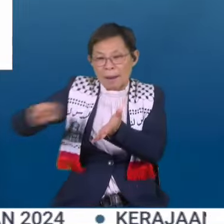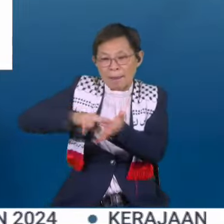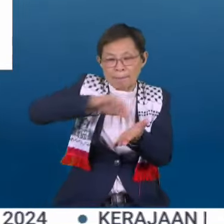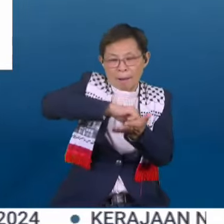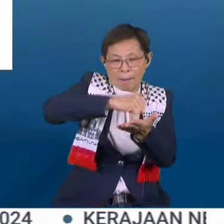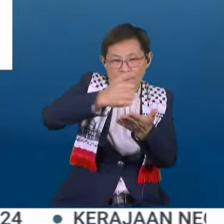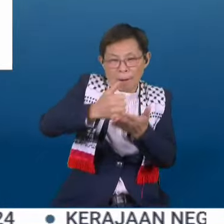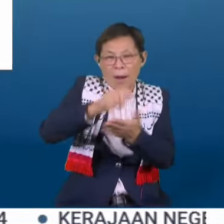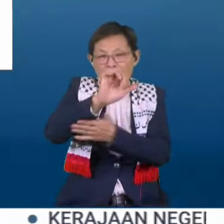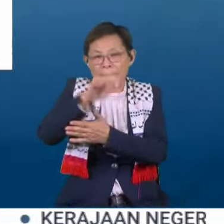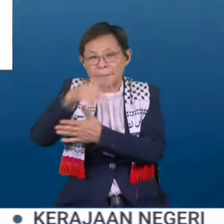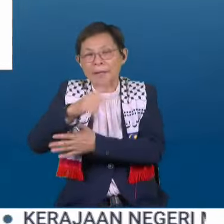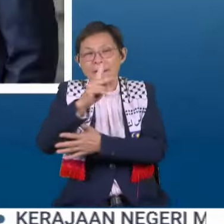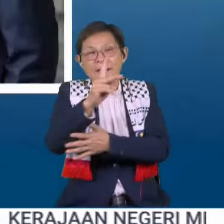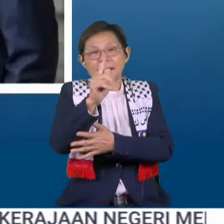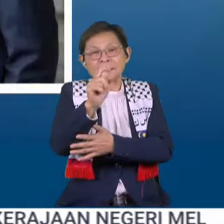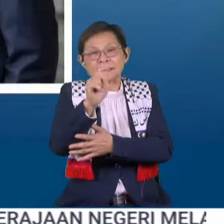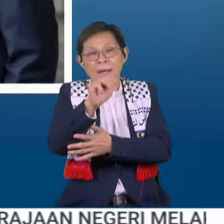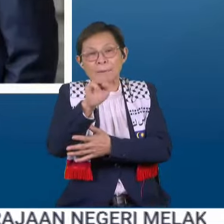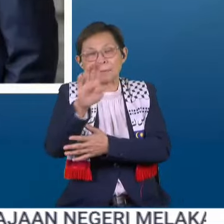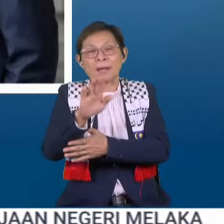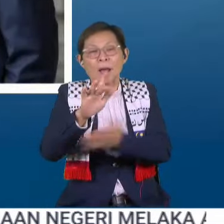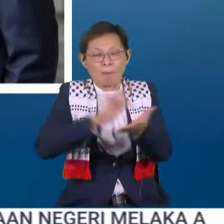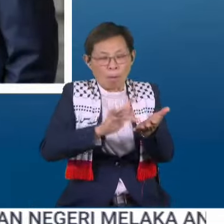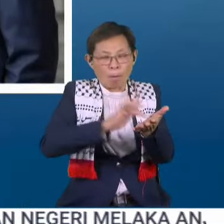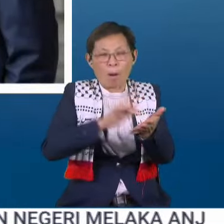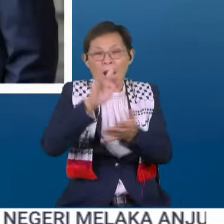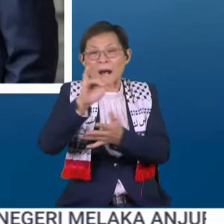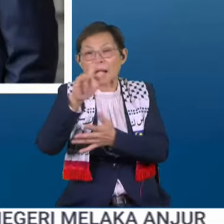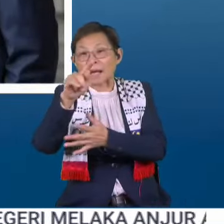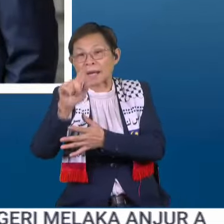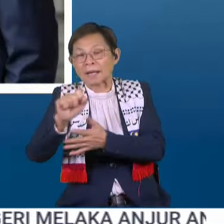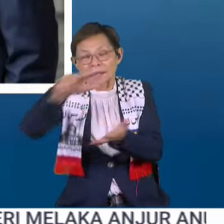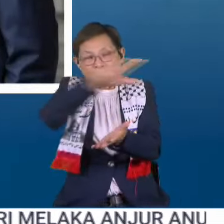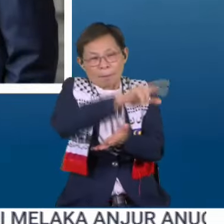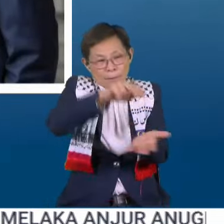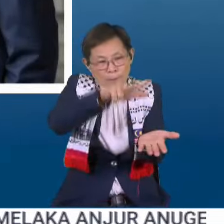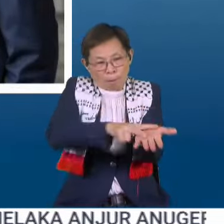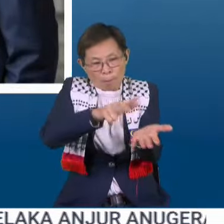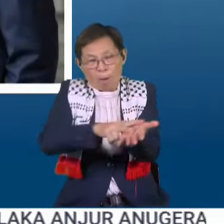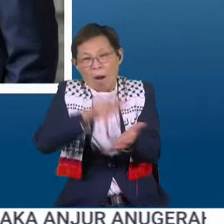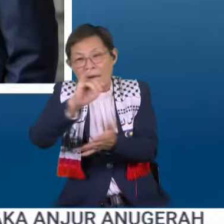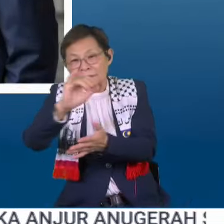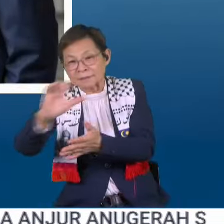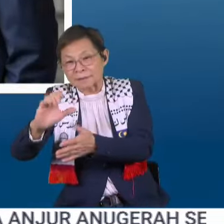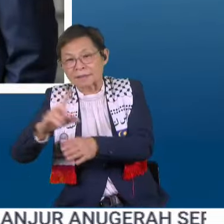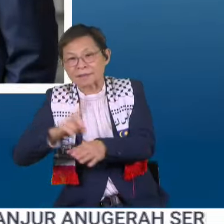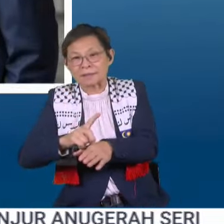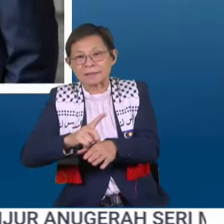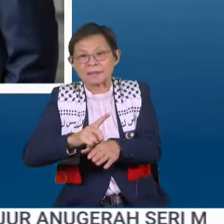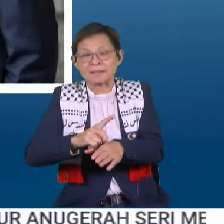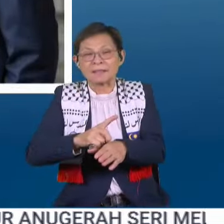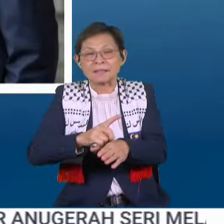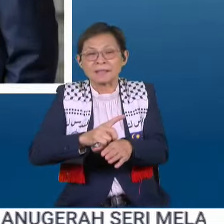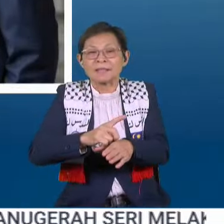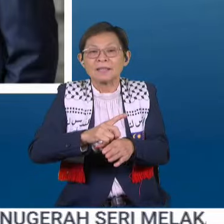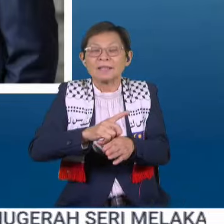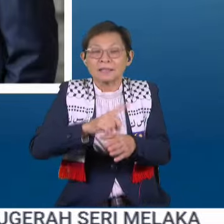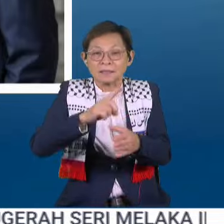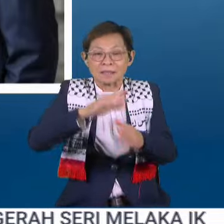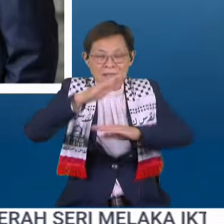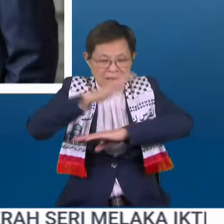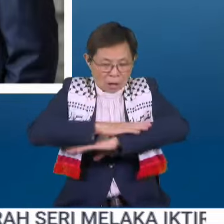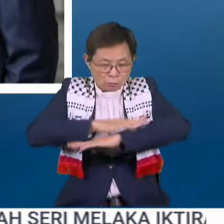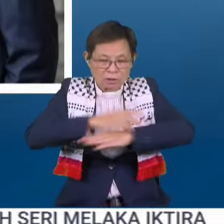akaun di aplikasi ktnb mobile Kids dan membuat pengesahan KAD pengenalan terlebih dahulu di kios tiket TVM atau